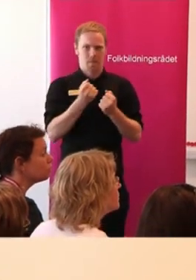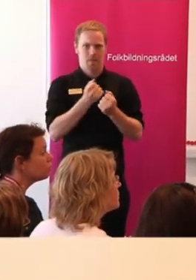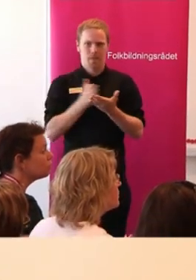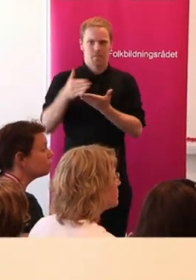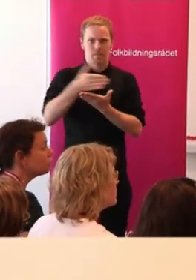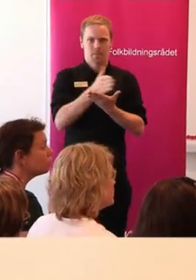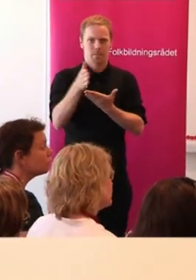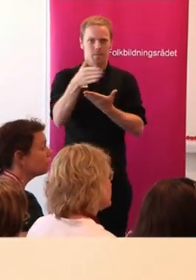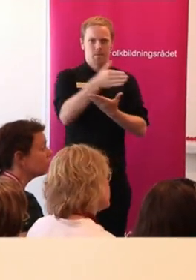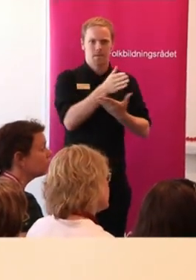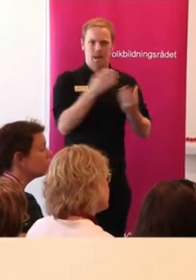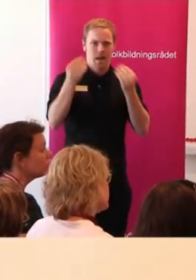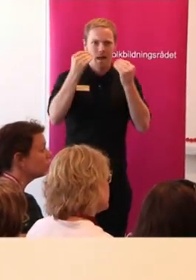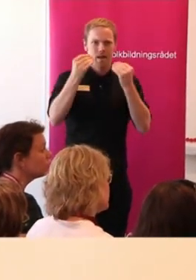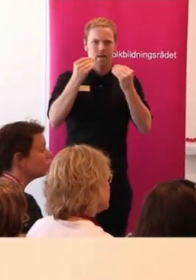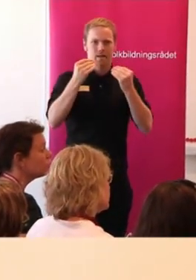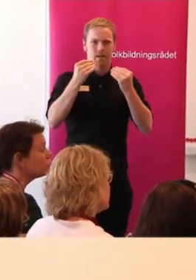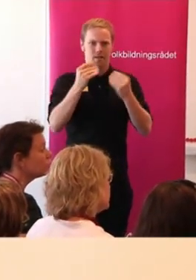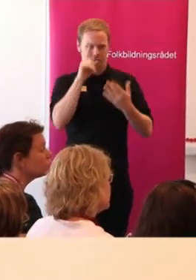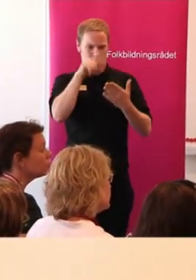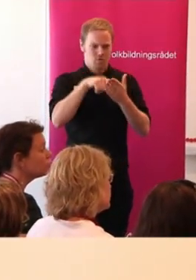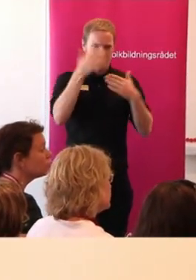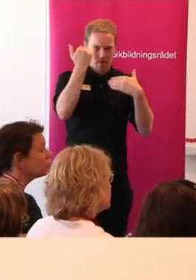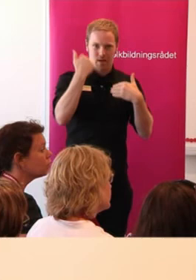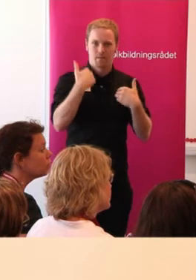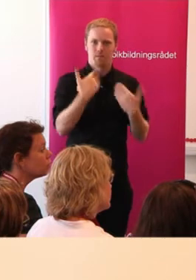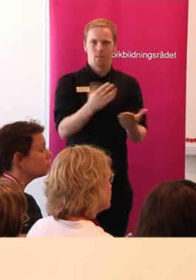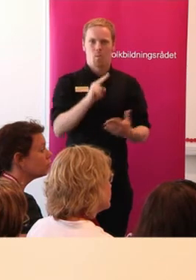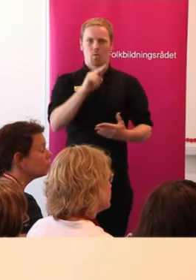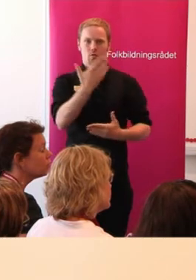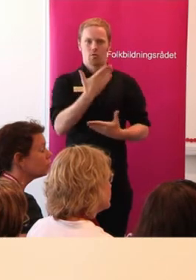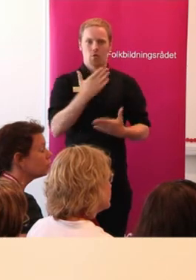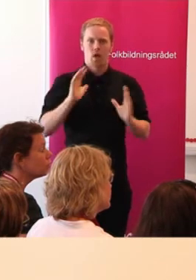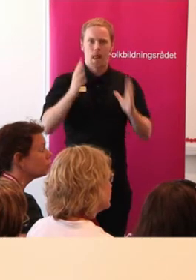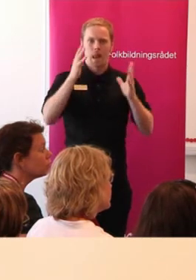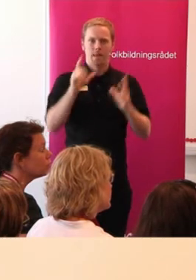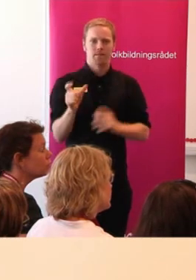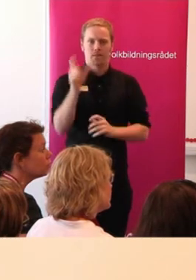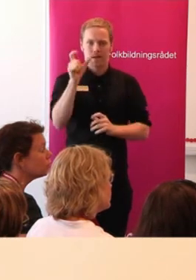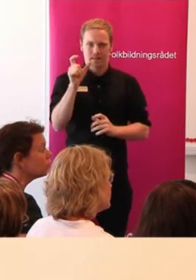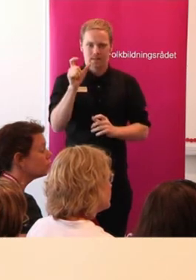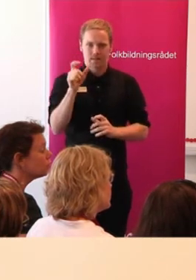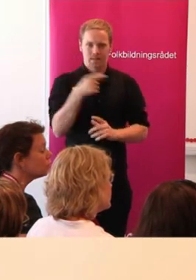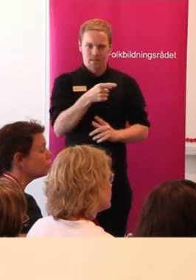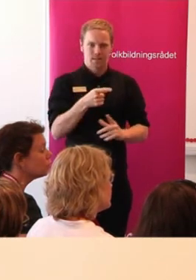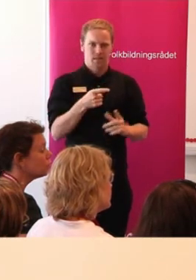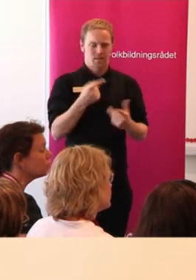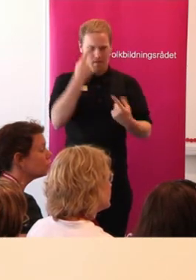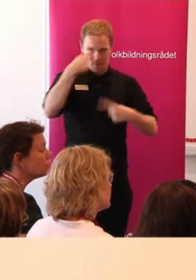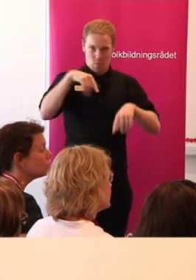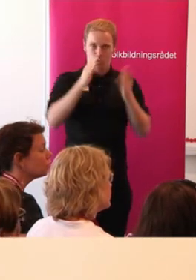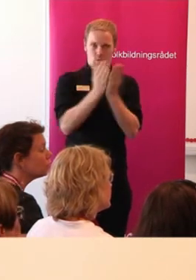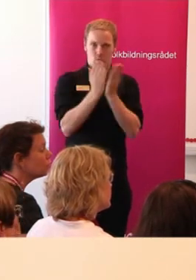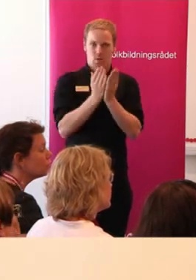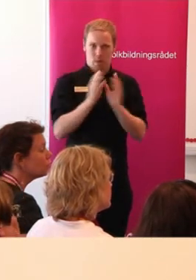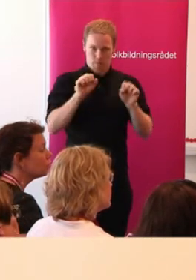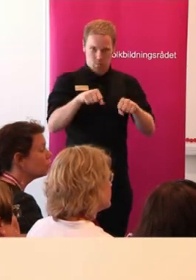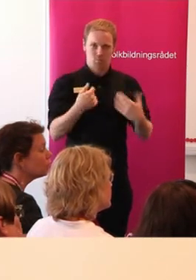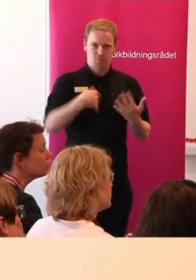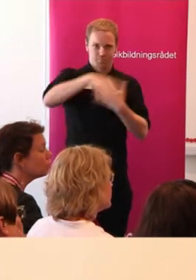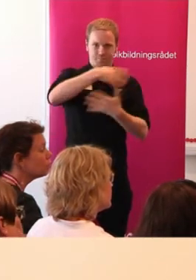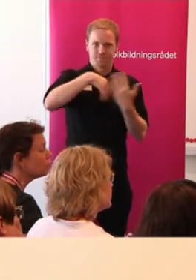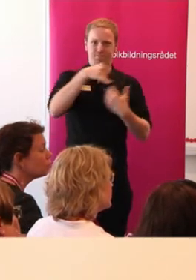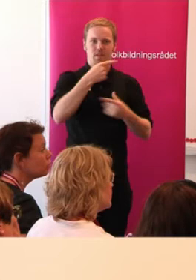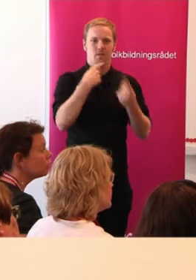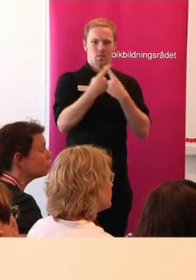lärandet och de nya livschanserna som behövs för att människor ska vara inkluderade. Och där är folkhögskolorna jätteviktiga. Och jag skulle önska någonting. Jag